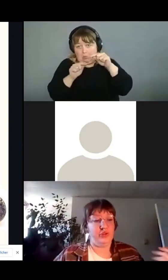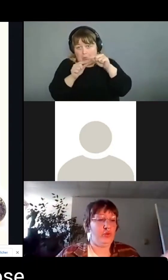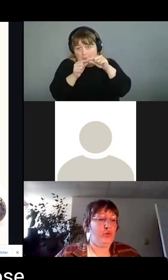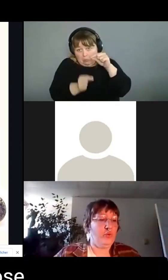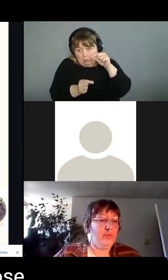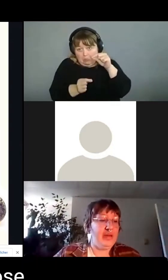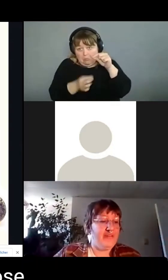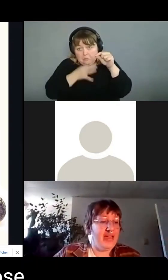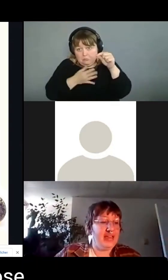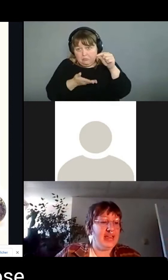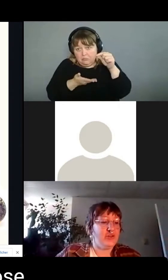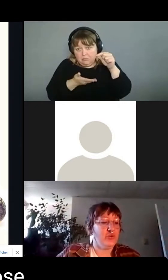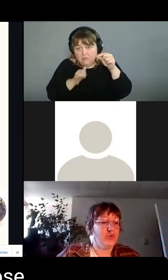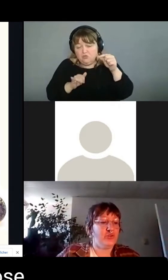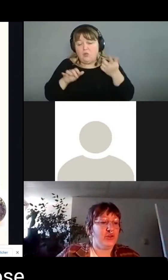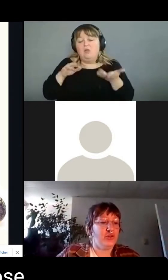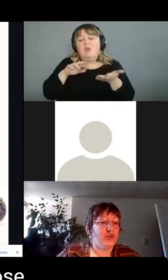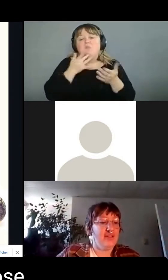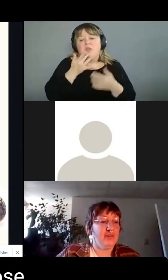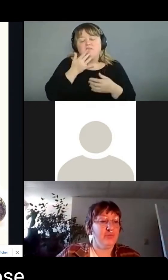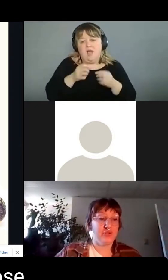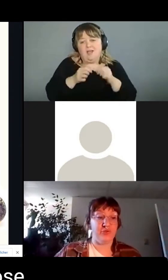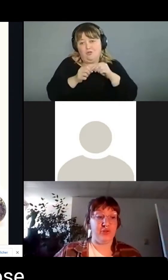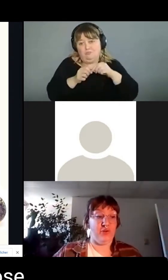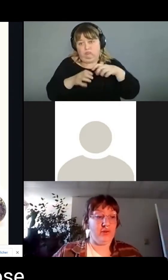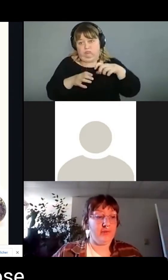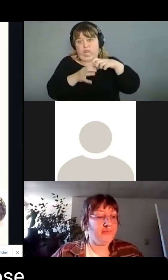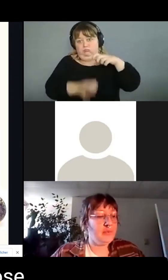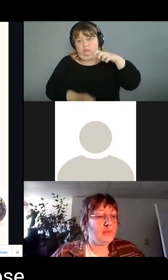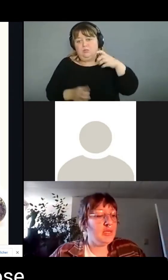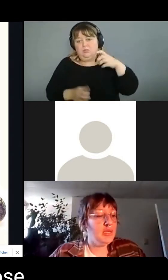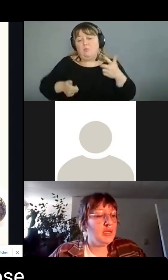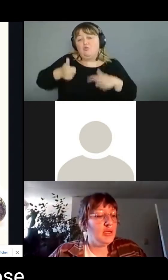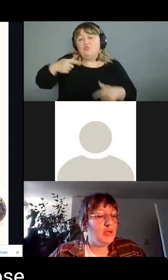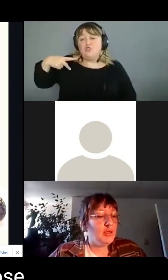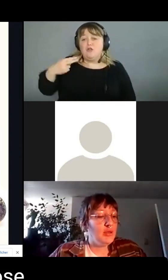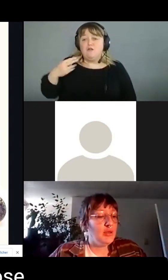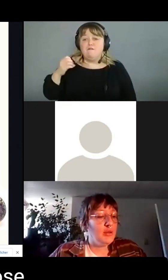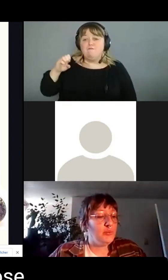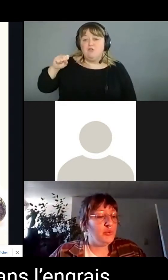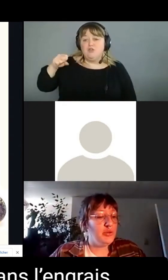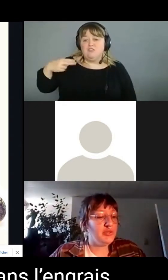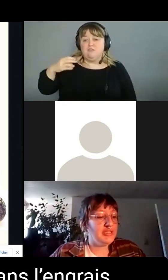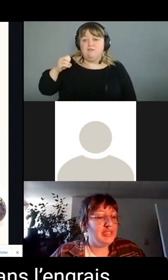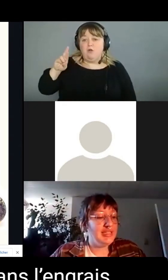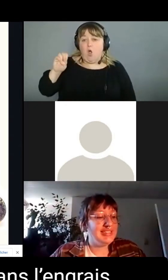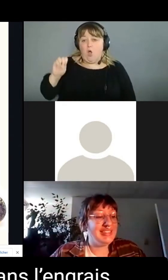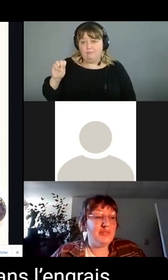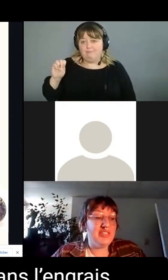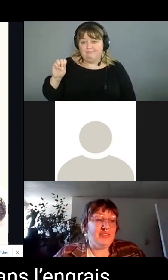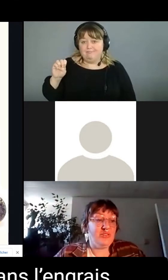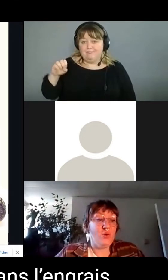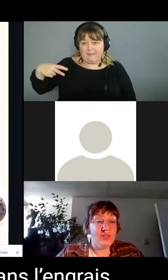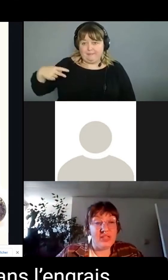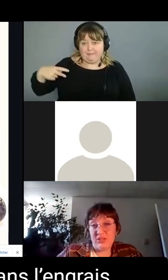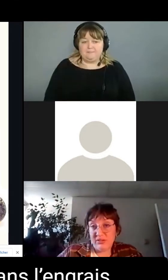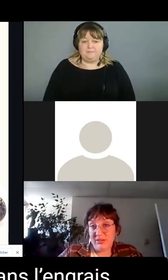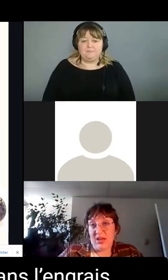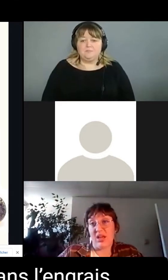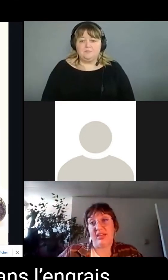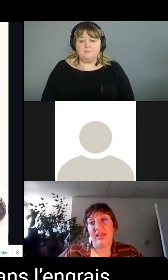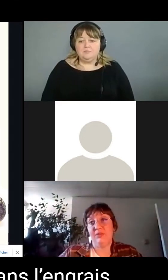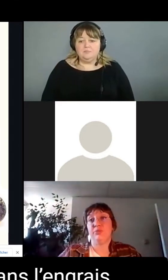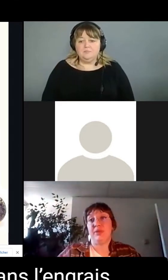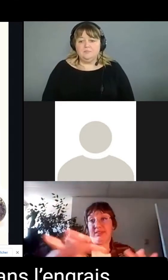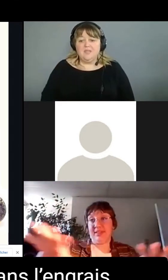que ça, donc on préfère quelque chose avec plus de phosphore. Puis aussi, si vous avez trop d'azote